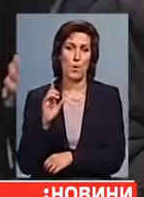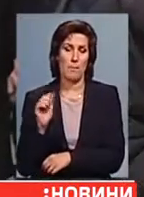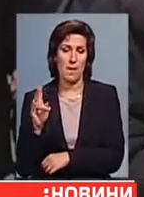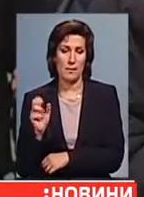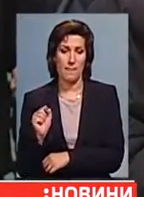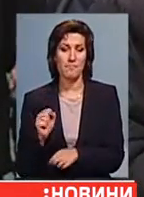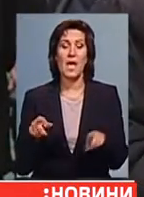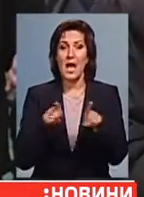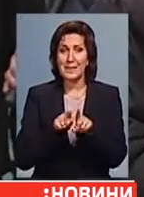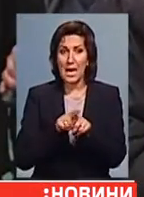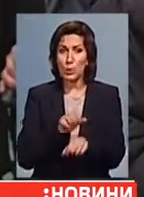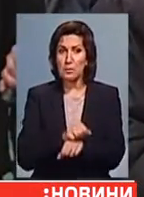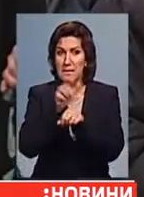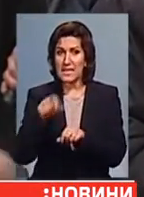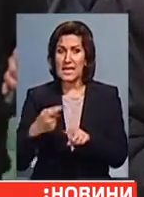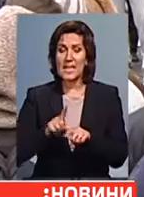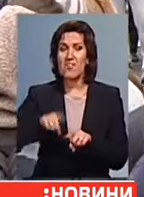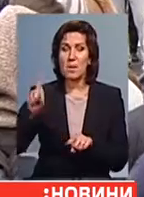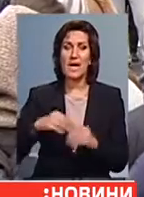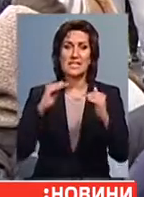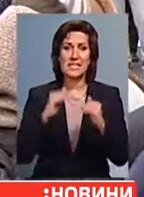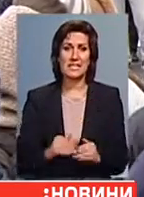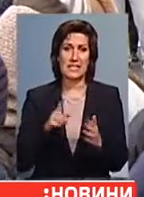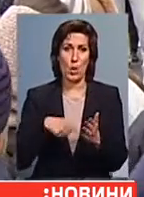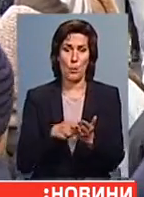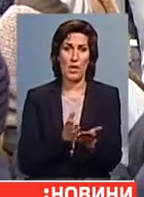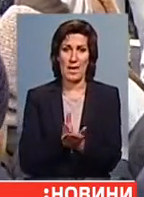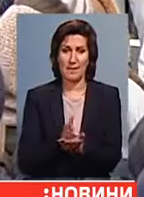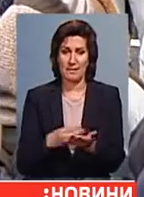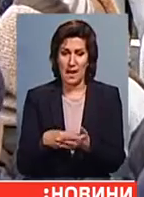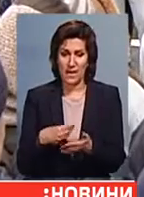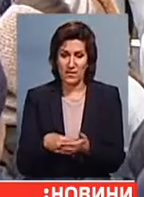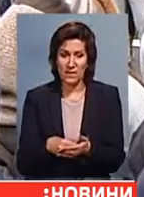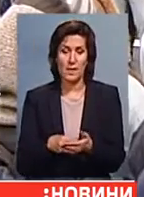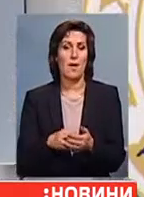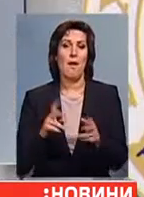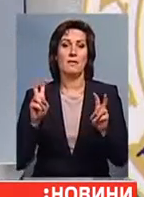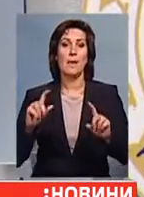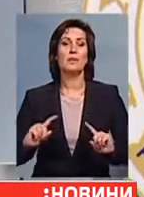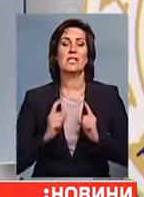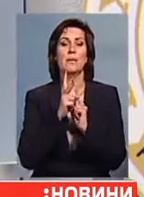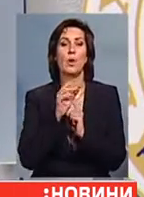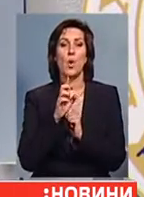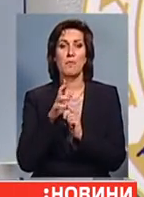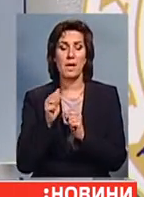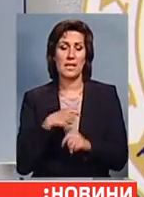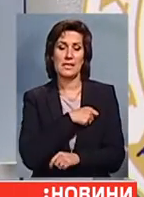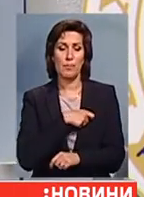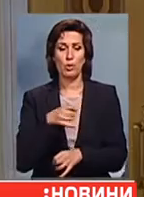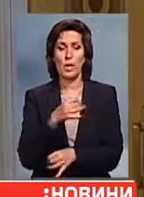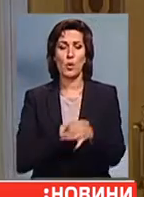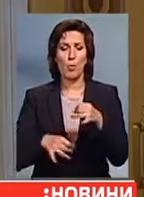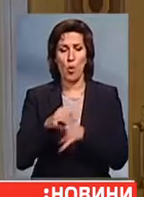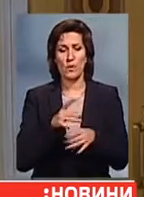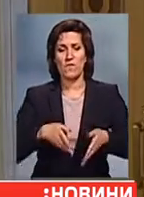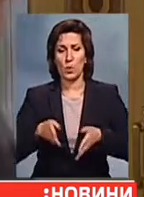Корбана. А також мітингарі, які вимагають знизити комунальні тарифи. Тему затримання Геннадія Корбана депутати